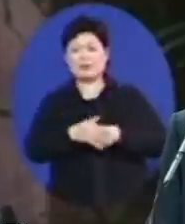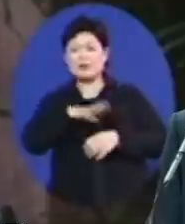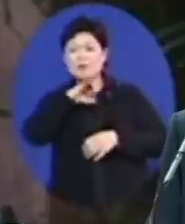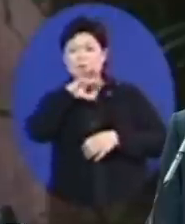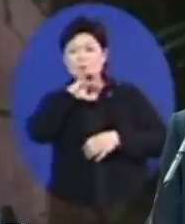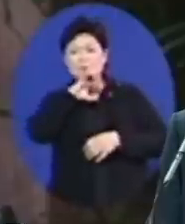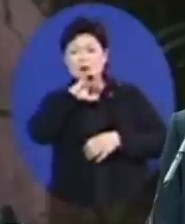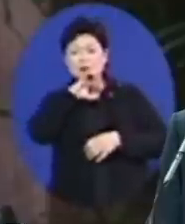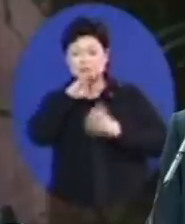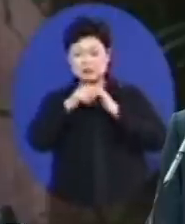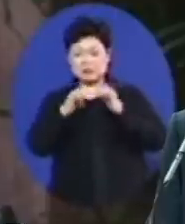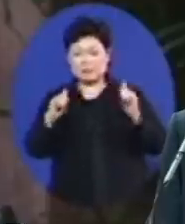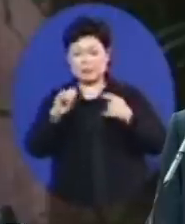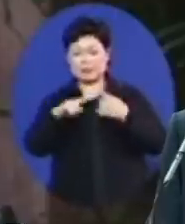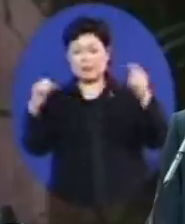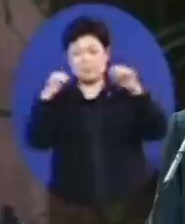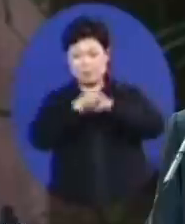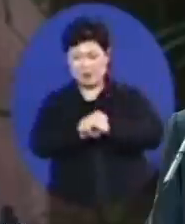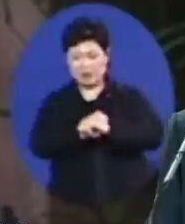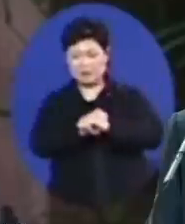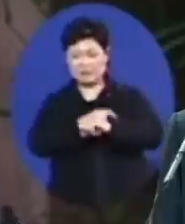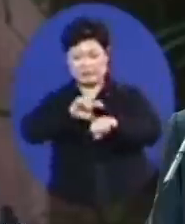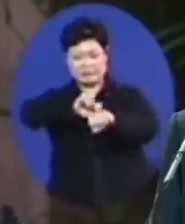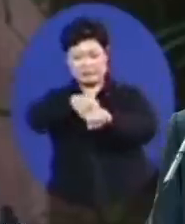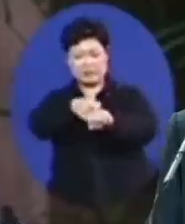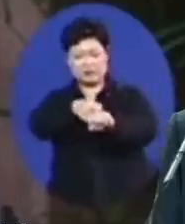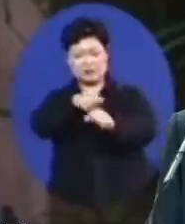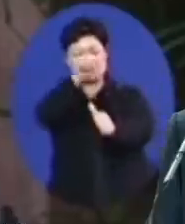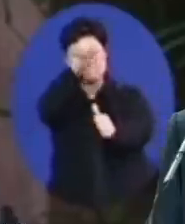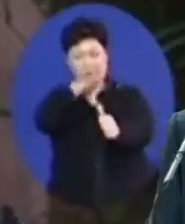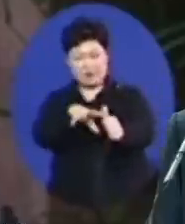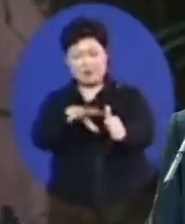원망한 사람들을 멸망시키는 재앙이 다가와요.